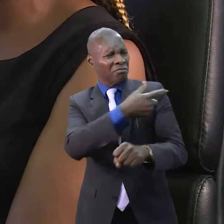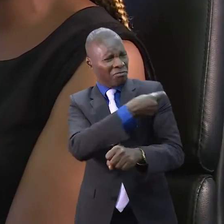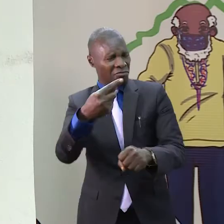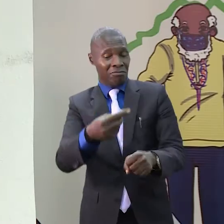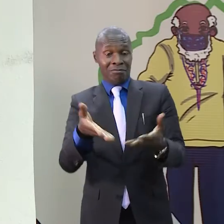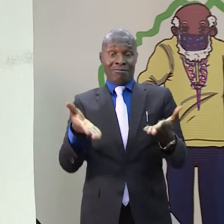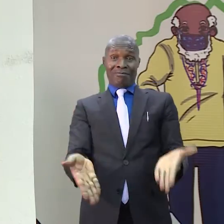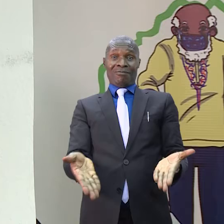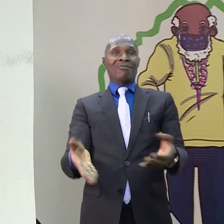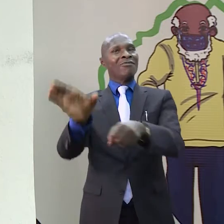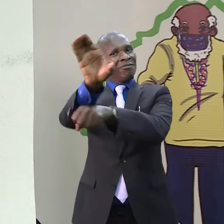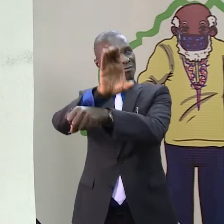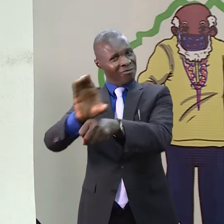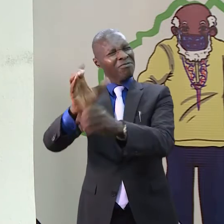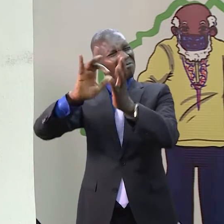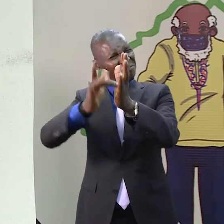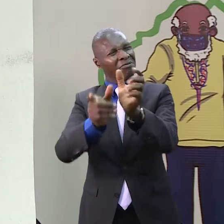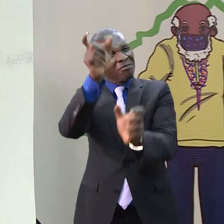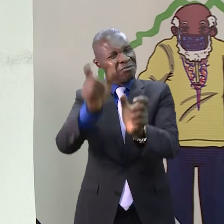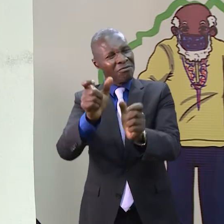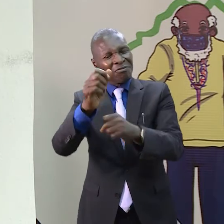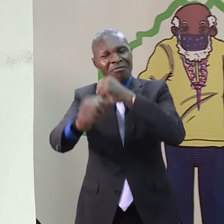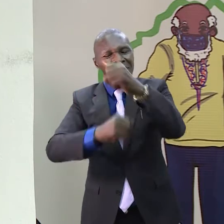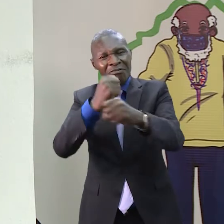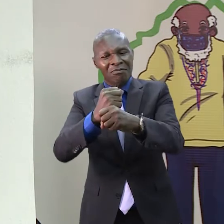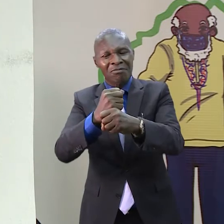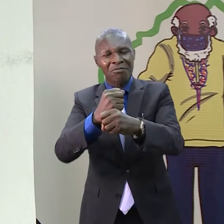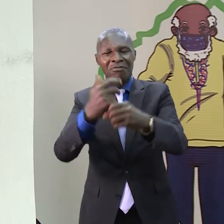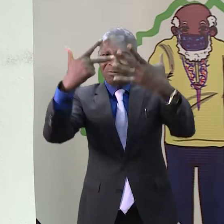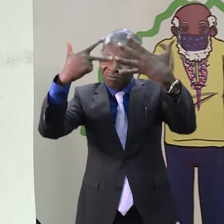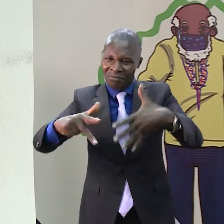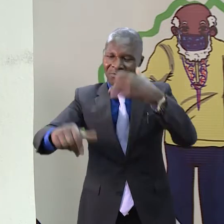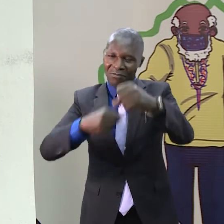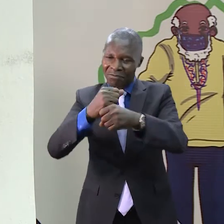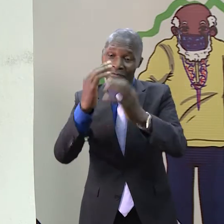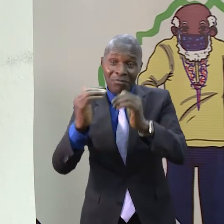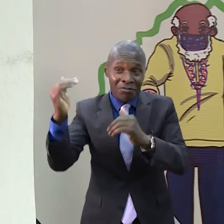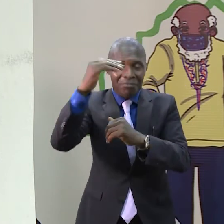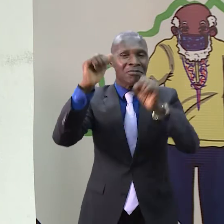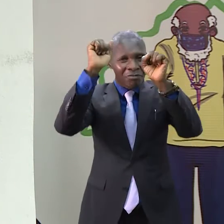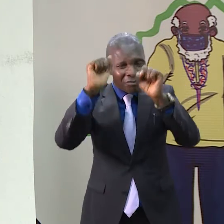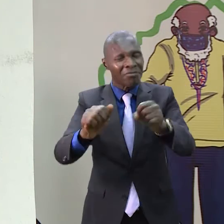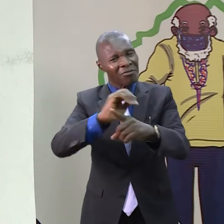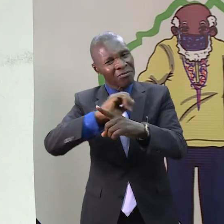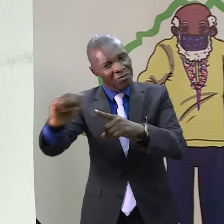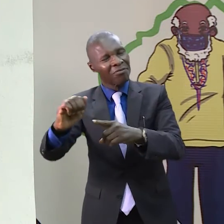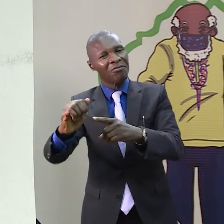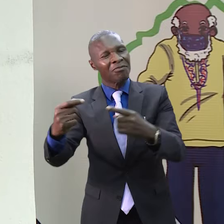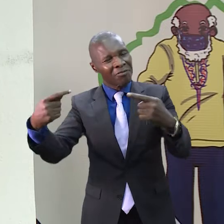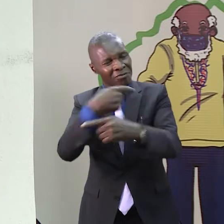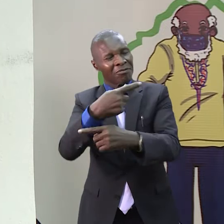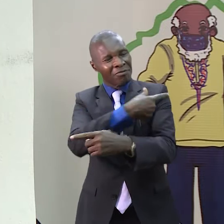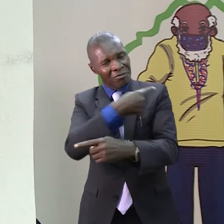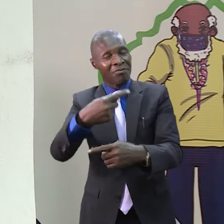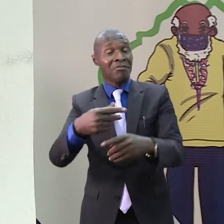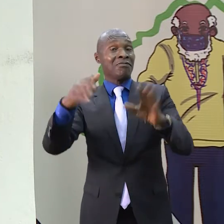faire vacciner? Toute personne âgée de 18 ans et plus peut déjà se faire vacciner contre le Covid-19. Néanmoins,